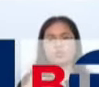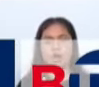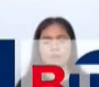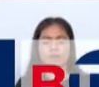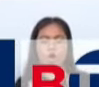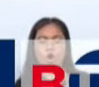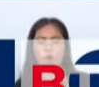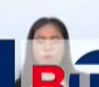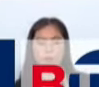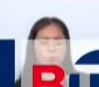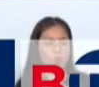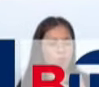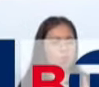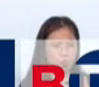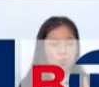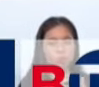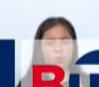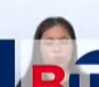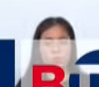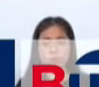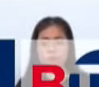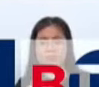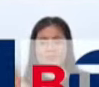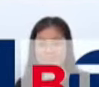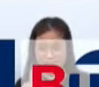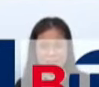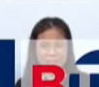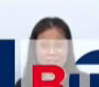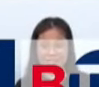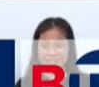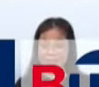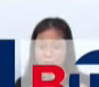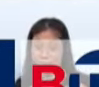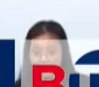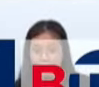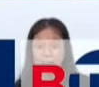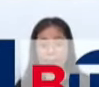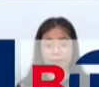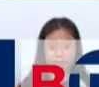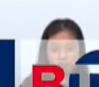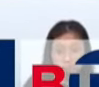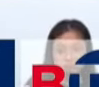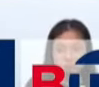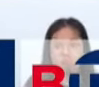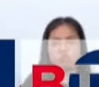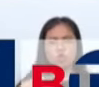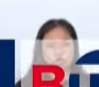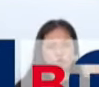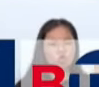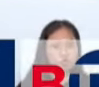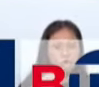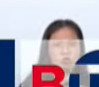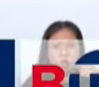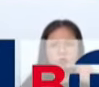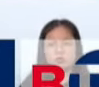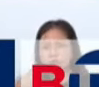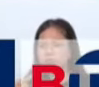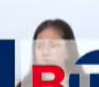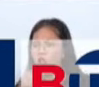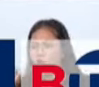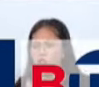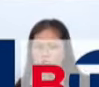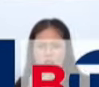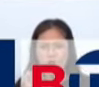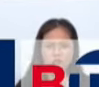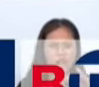ingarodo kita mau mimpin kita mau bawa agenda kita mau cerita itu cerita omong omon-omon